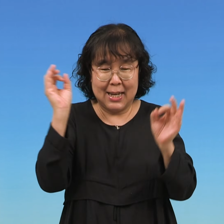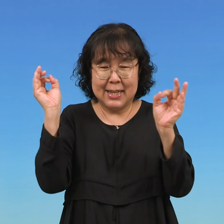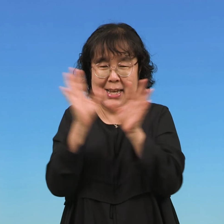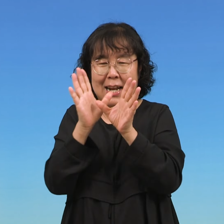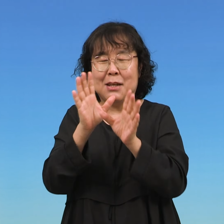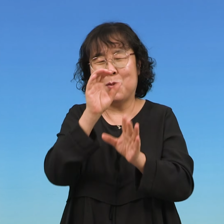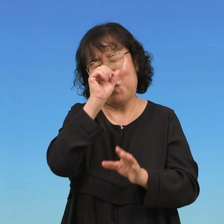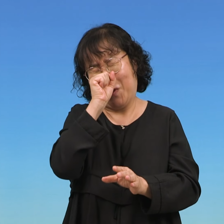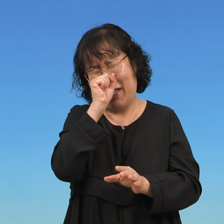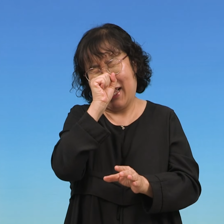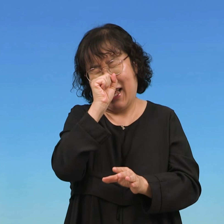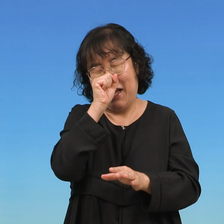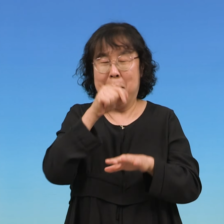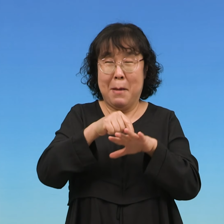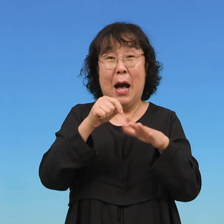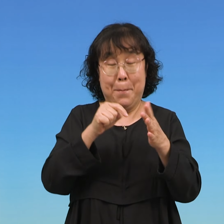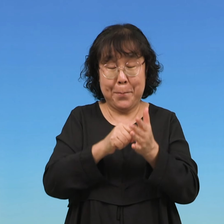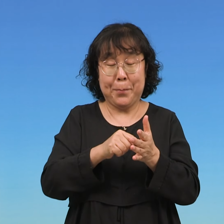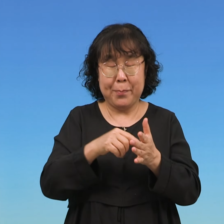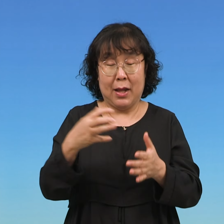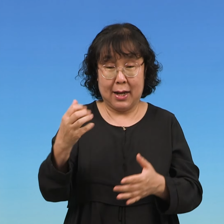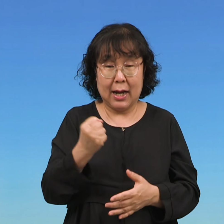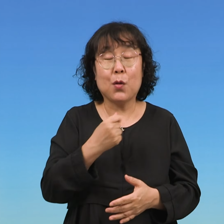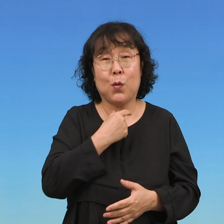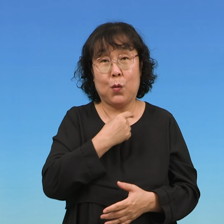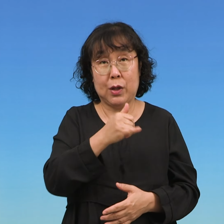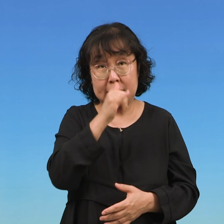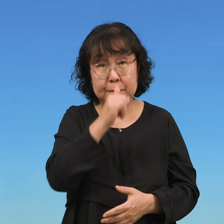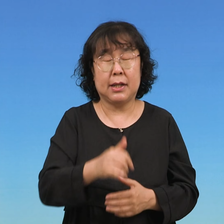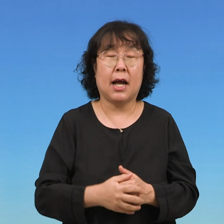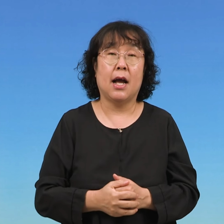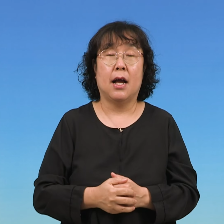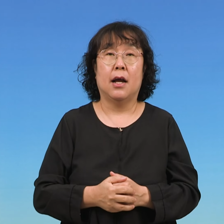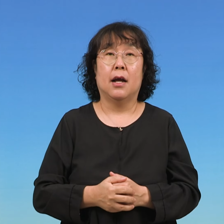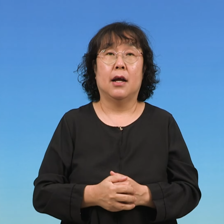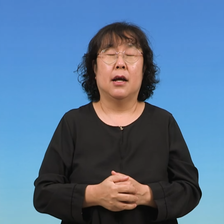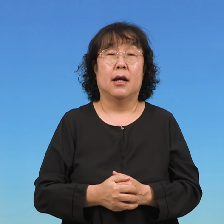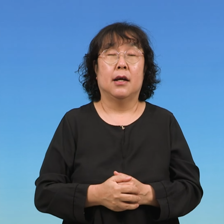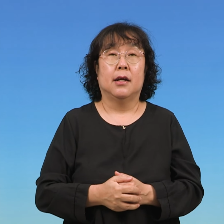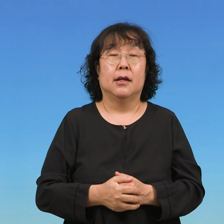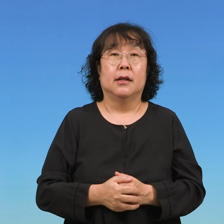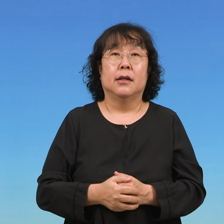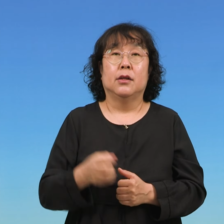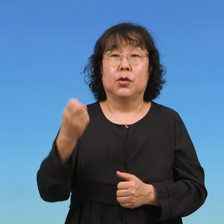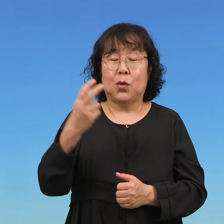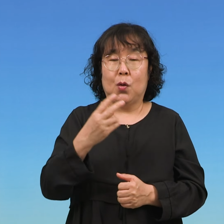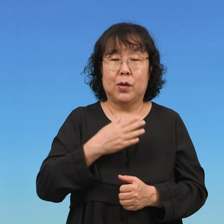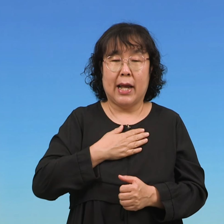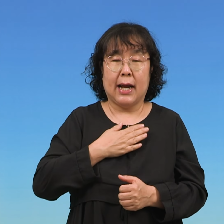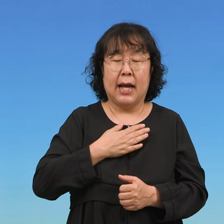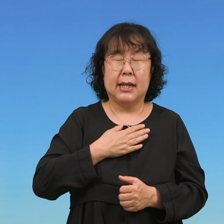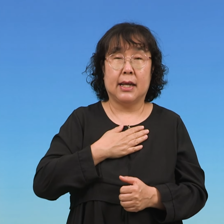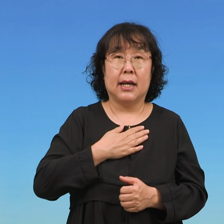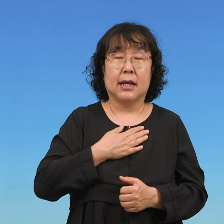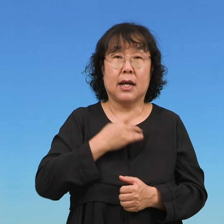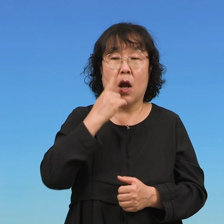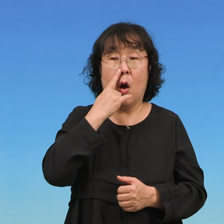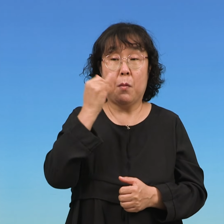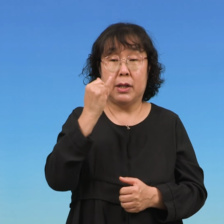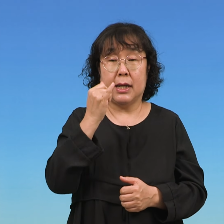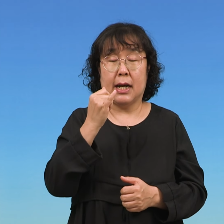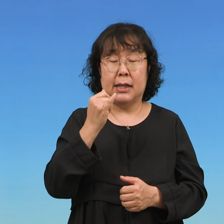사라지면 좋겠다 그런 마음으로 이제 은퇴식 안 해야 되겠다 그리고 뭐 이건 또 너무 좀 아직도